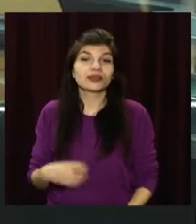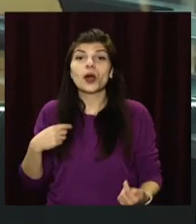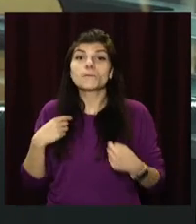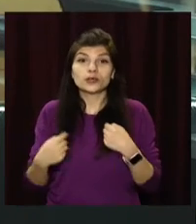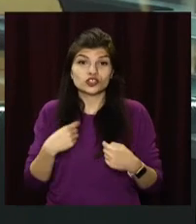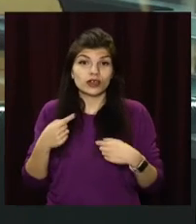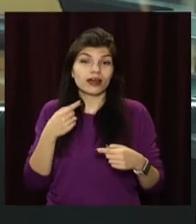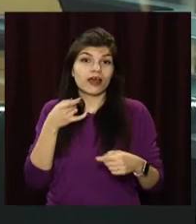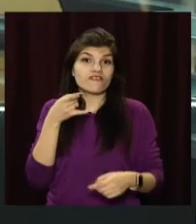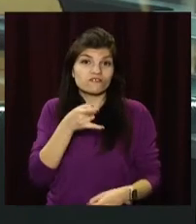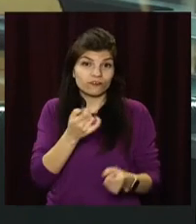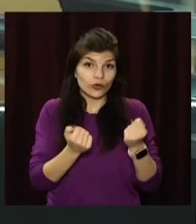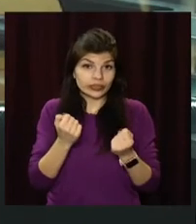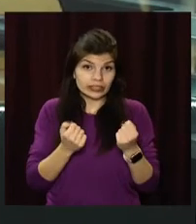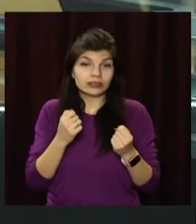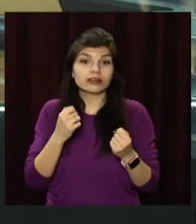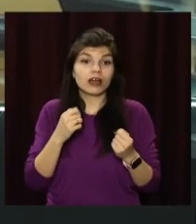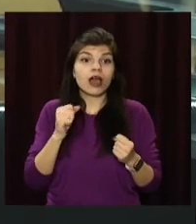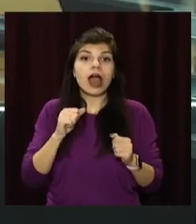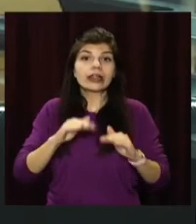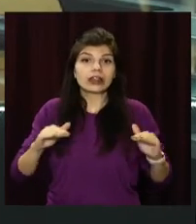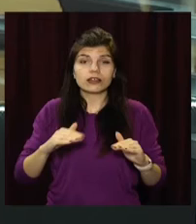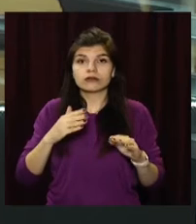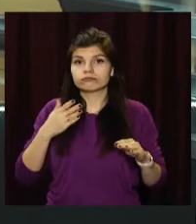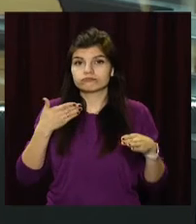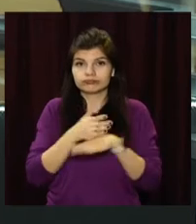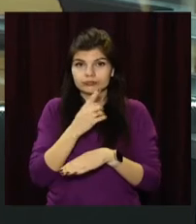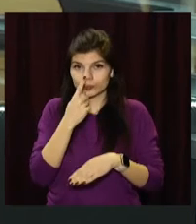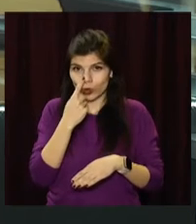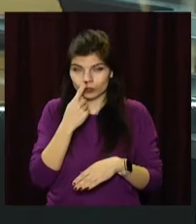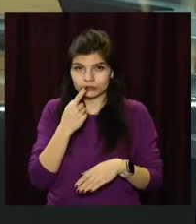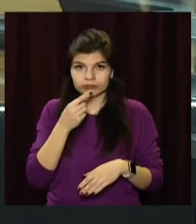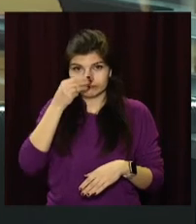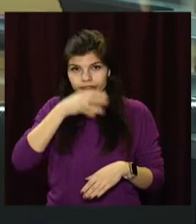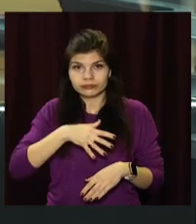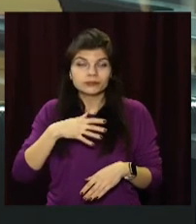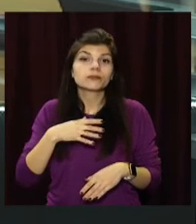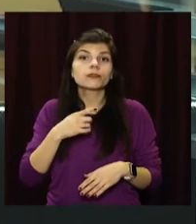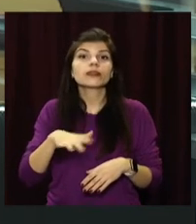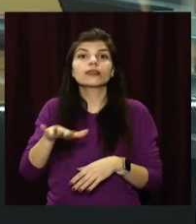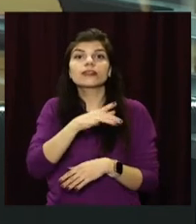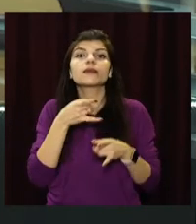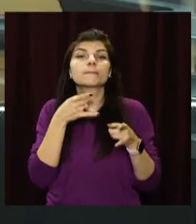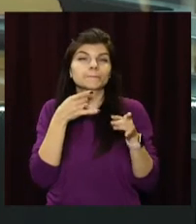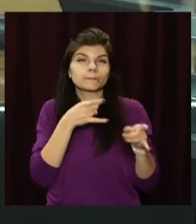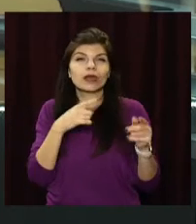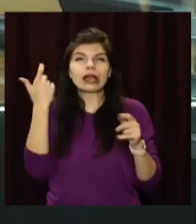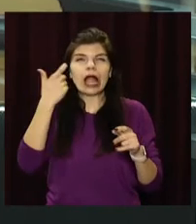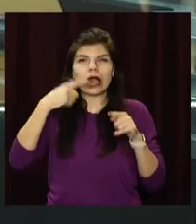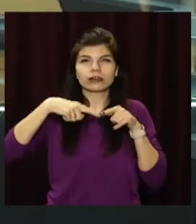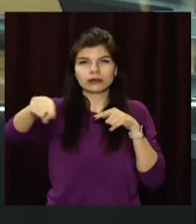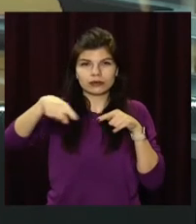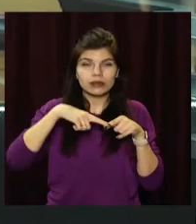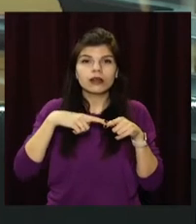Постраждали водій та пасажир, а діти порозбивали носи. На трасі Харків-Перещепина у Дніпропетровській області зіткнулися «Мерседес»